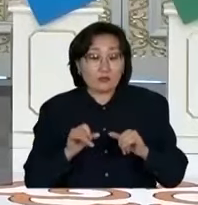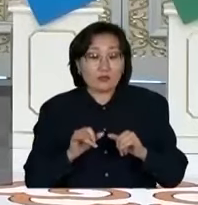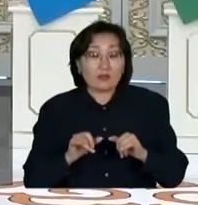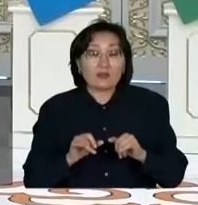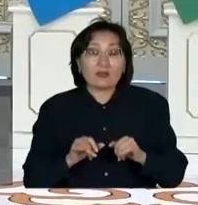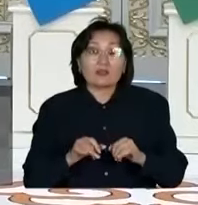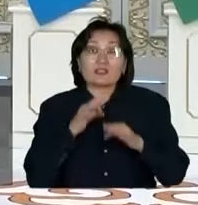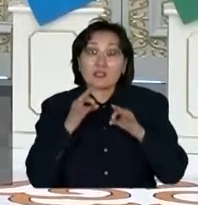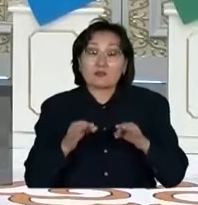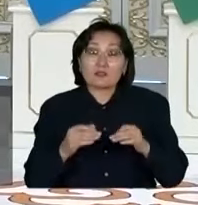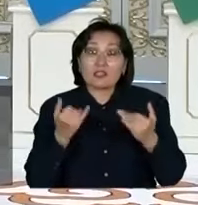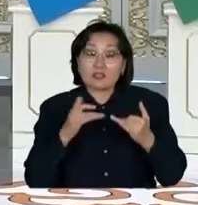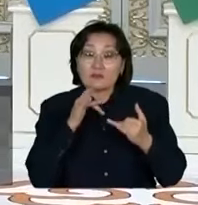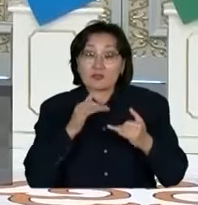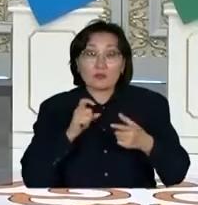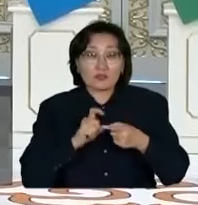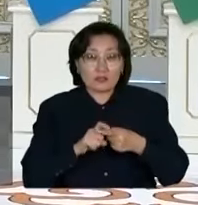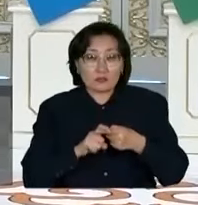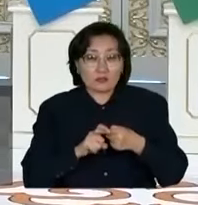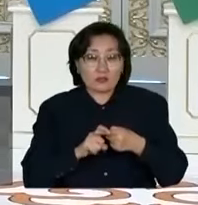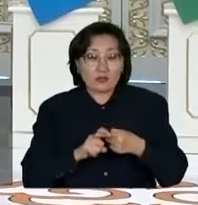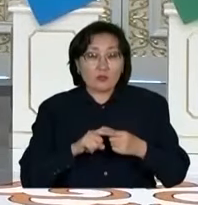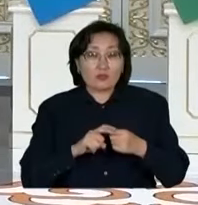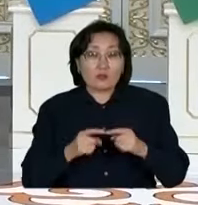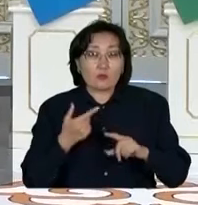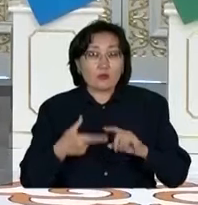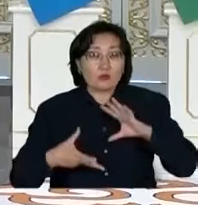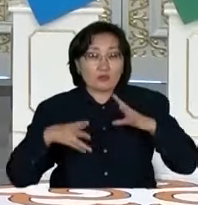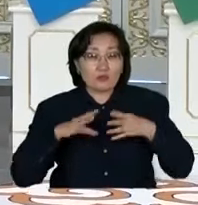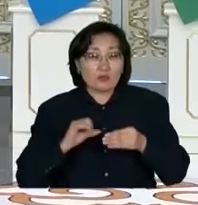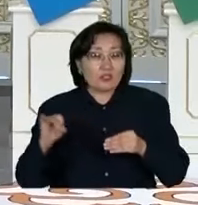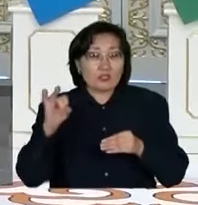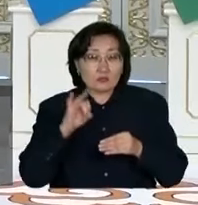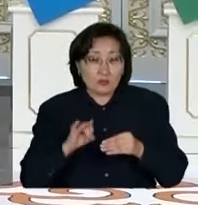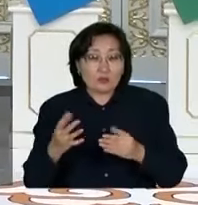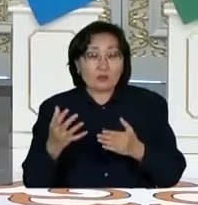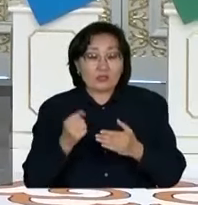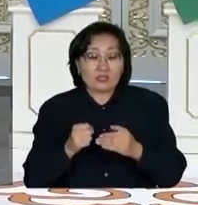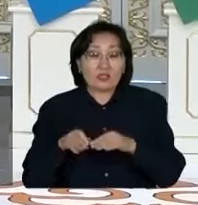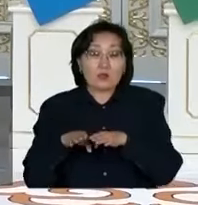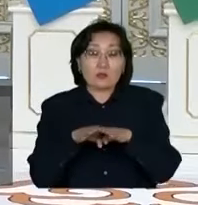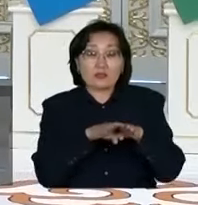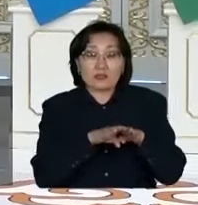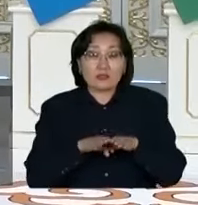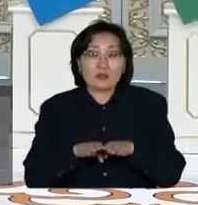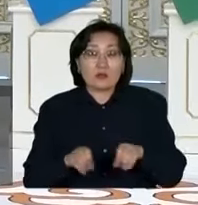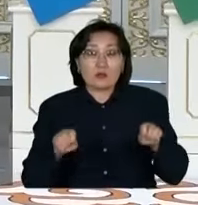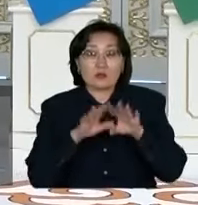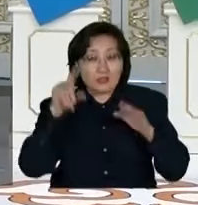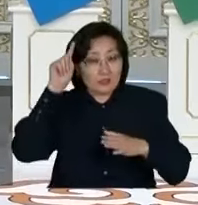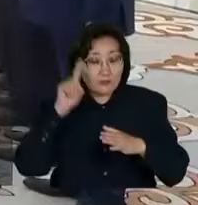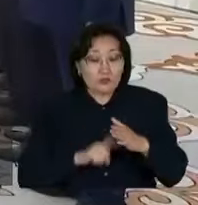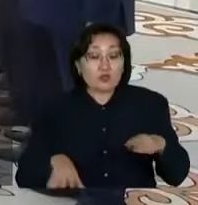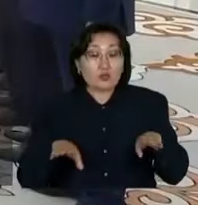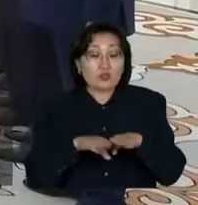настоящее время наши связи, черпающие силы из общей истории, единой священной религии, схожих